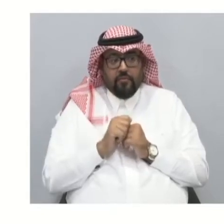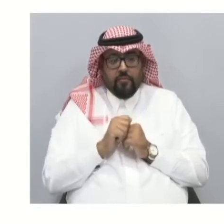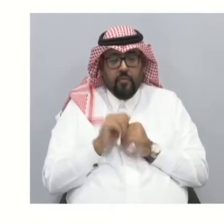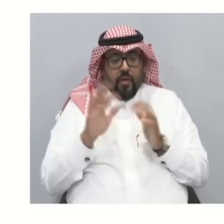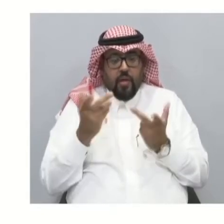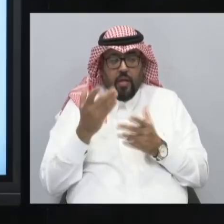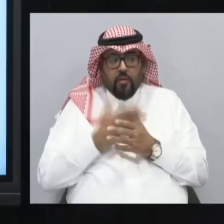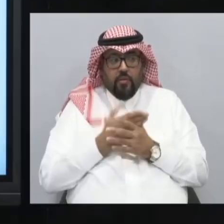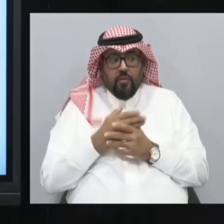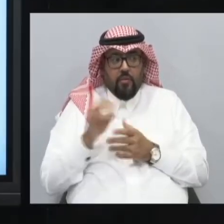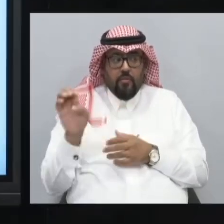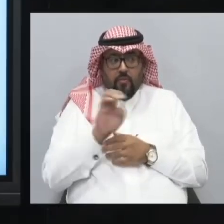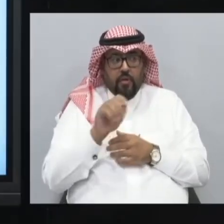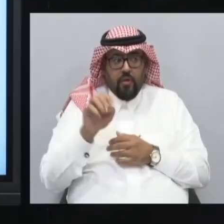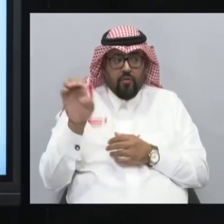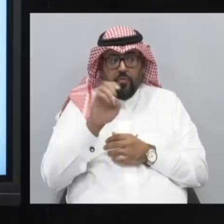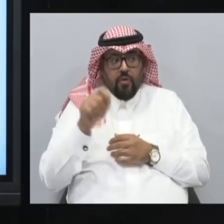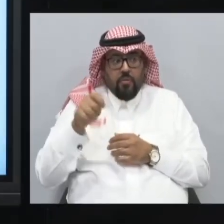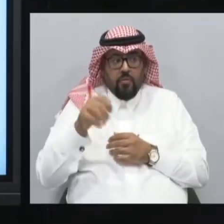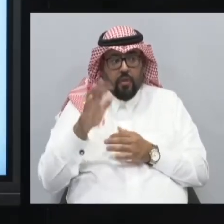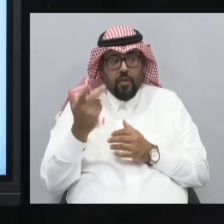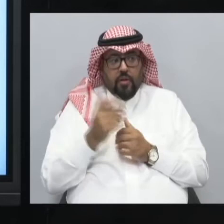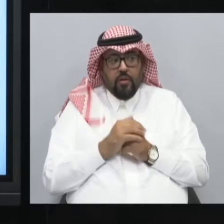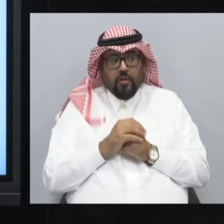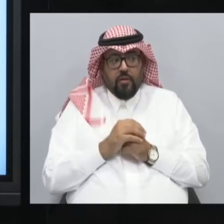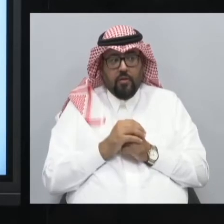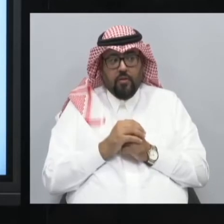لماذا نضع خط تحت الجملة المفتاحية؟ ما السبب؟